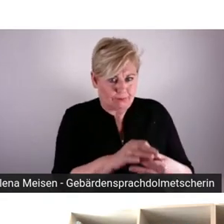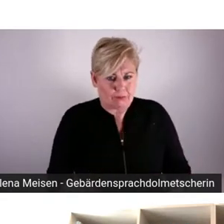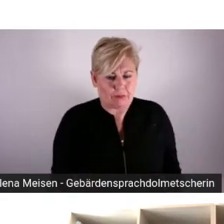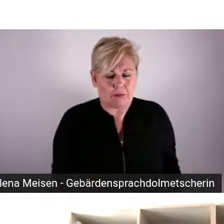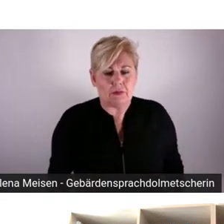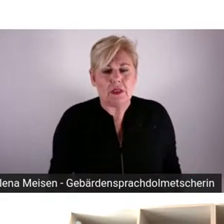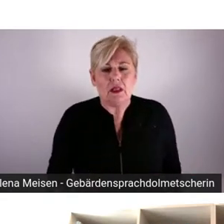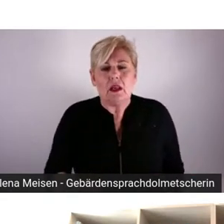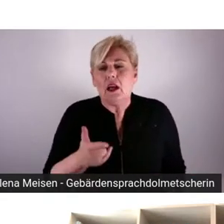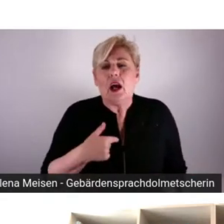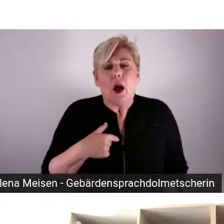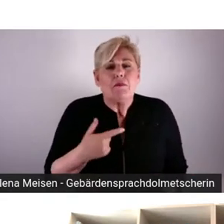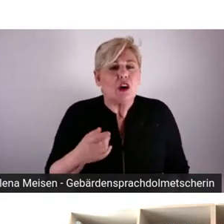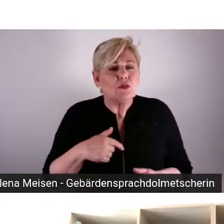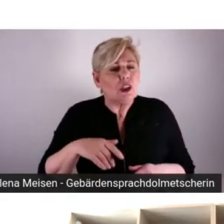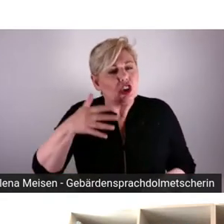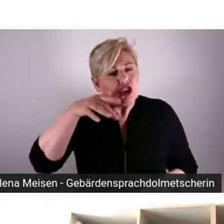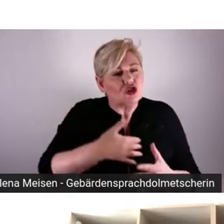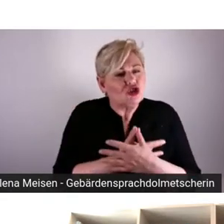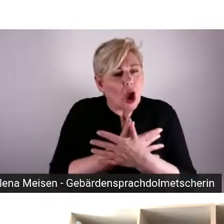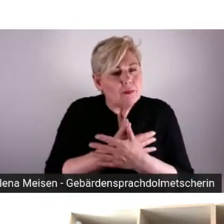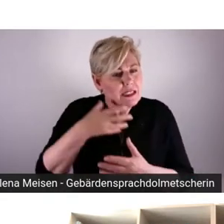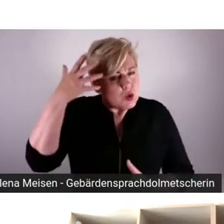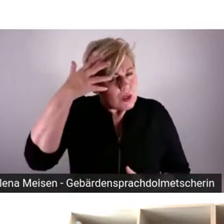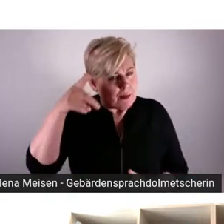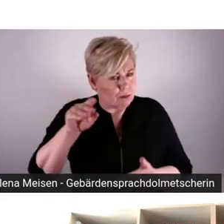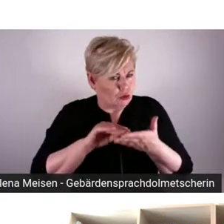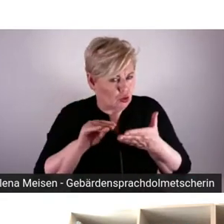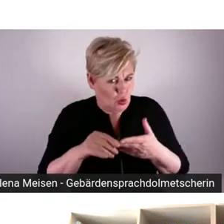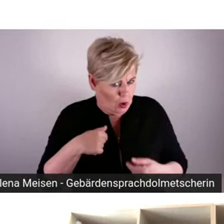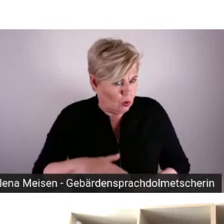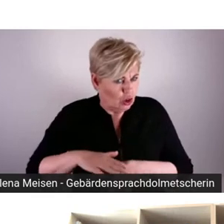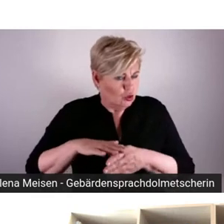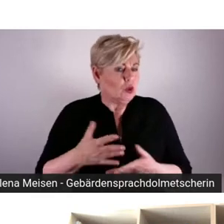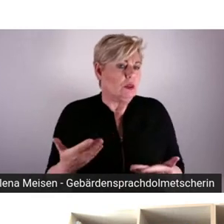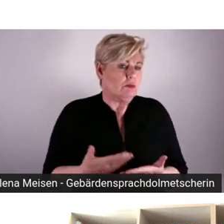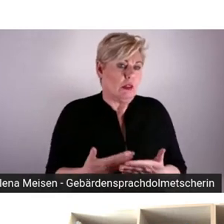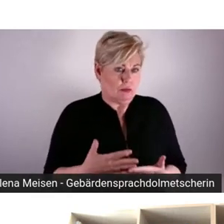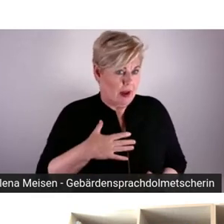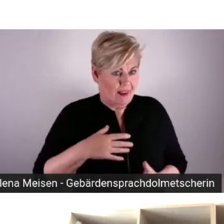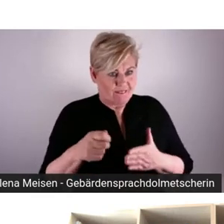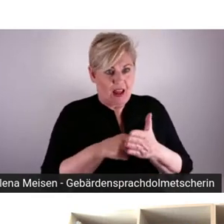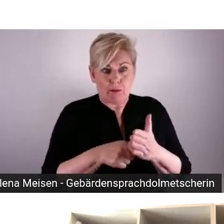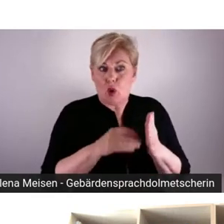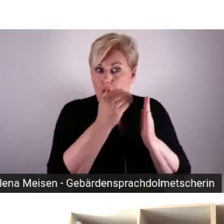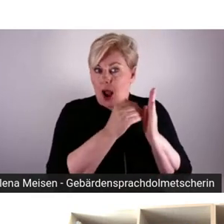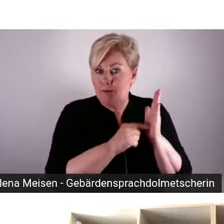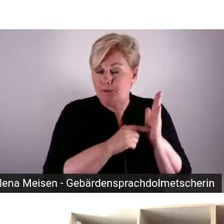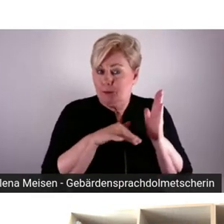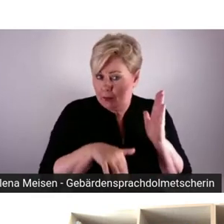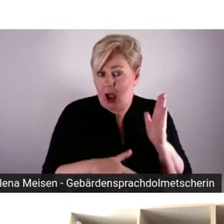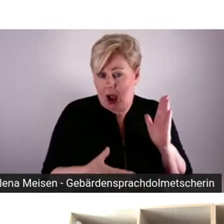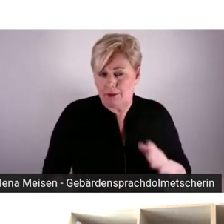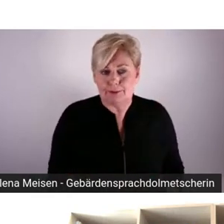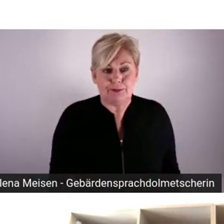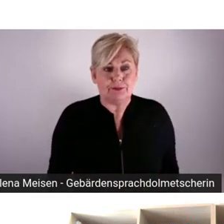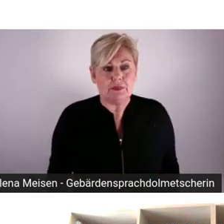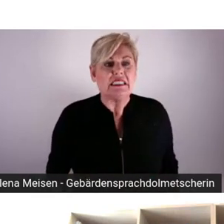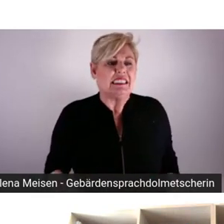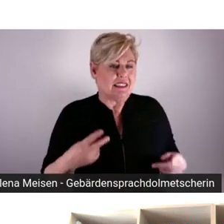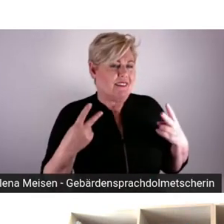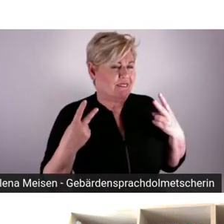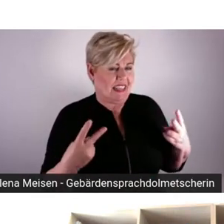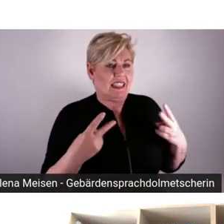den German Dream Zuschuss, den haben wir sicherlich beides in unserem Wahlprogramm gefunden. Und das ist ein ganz, ganz wichtiger Punkt für